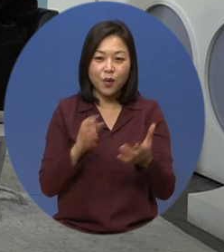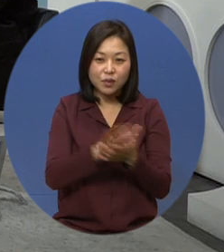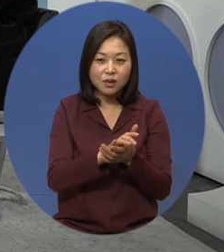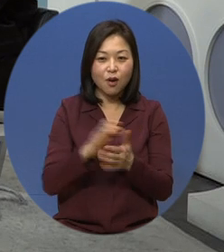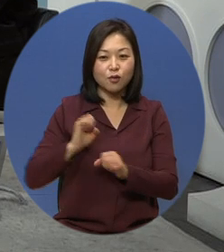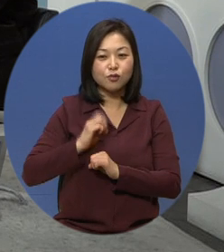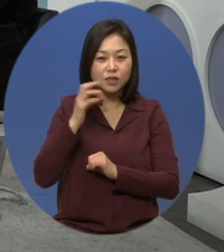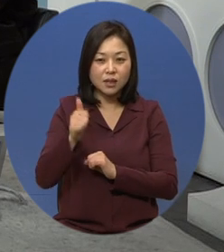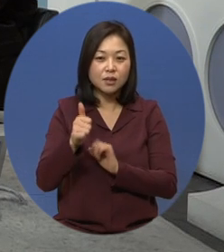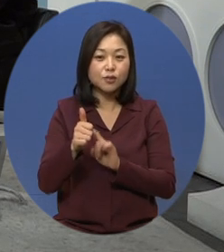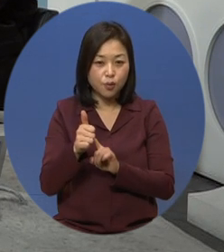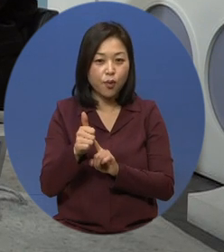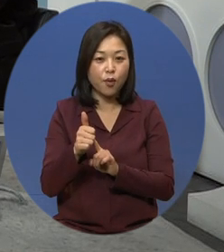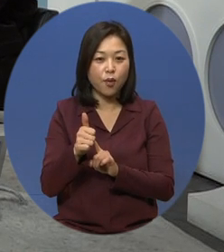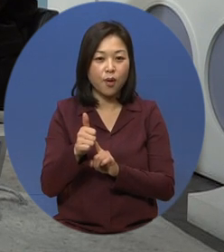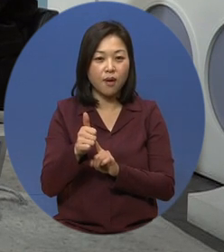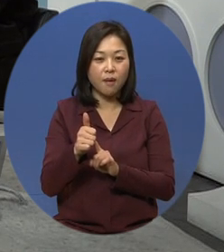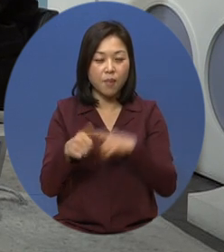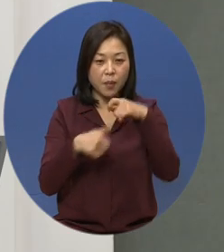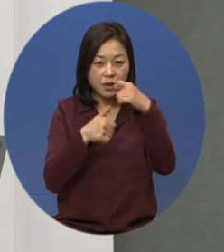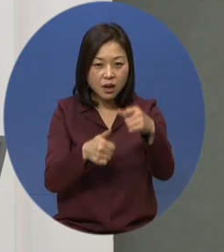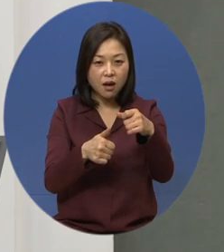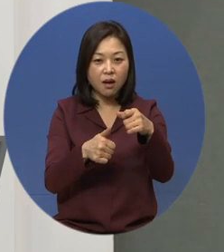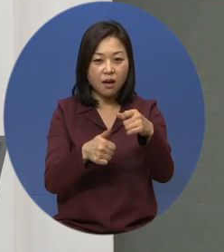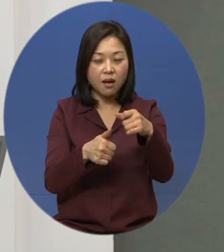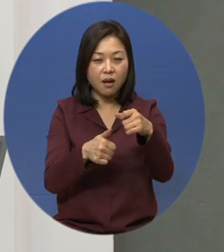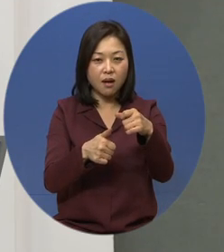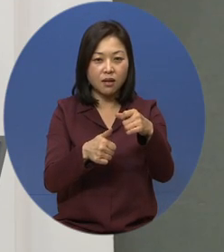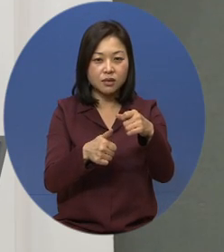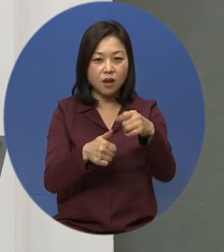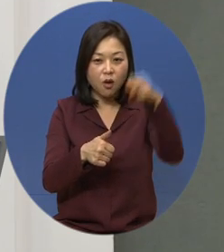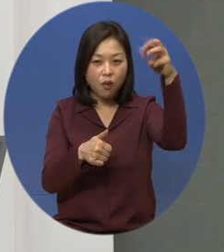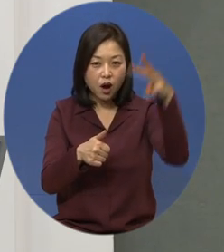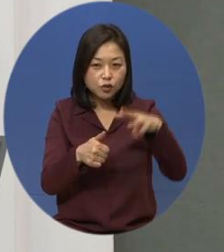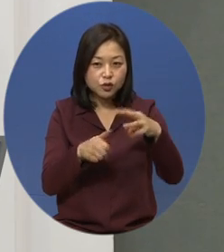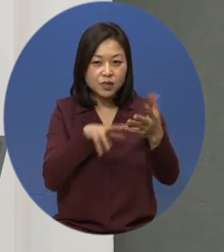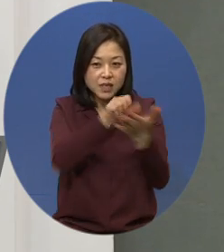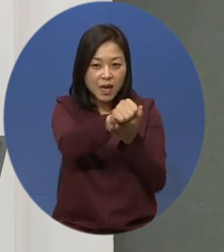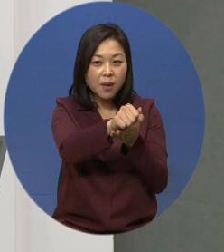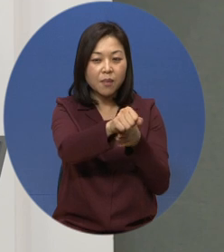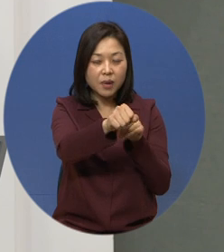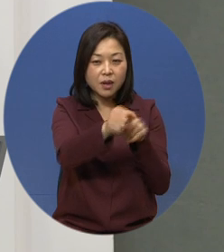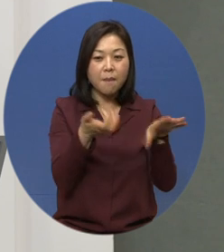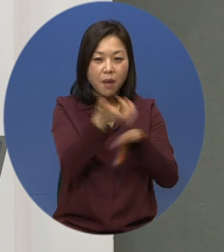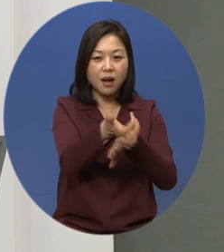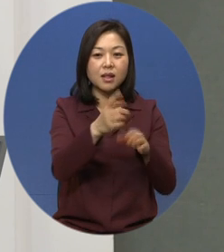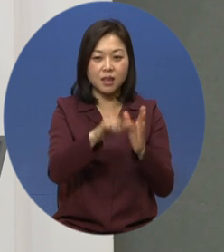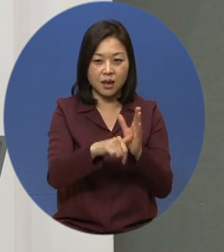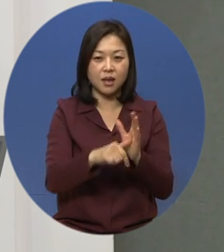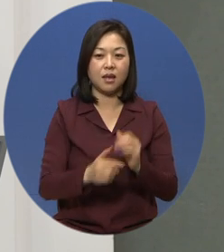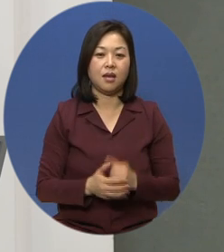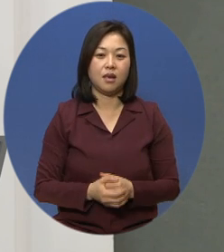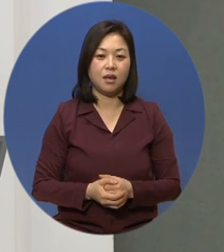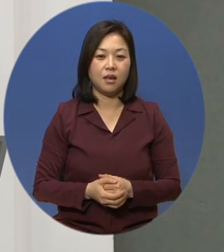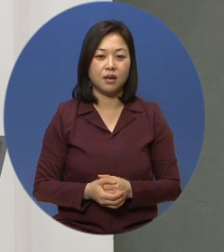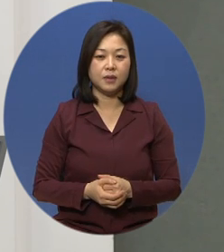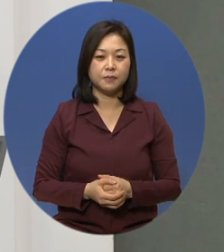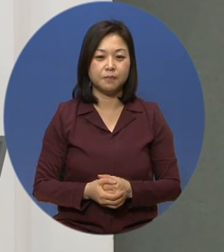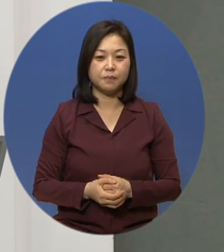당시에 이제 차출이 돼서 에 진압군 으로 진주를 s3 태 예의 그